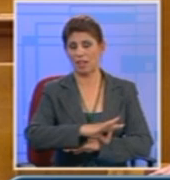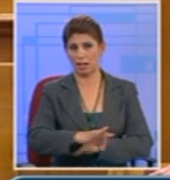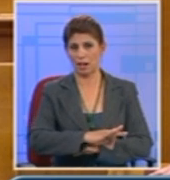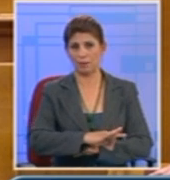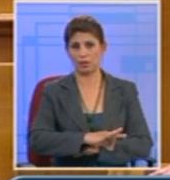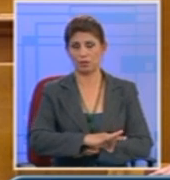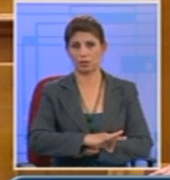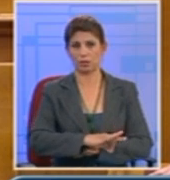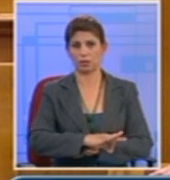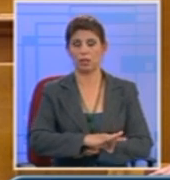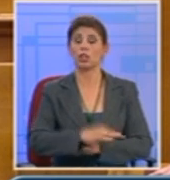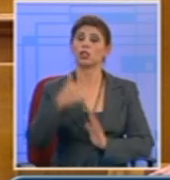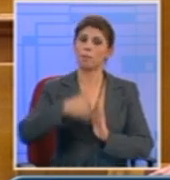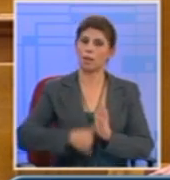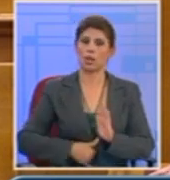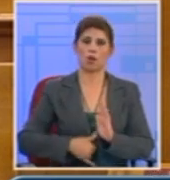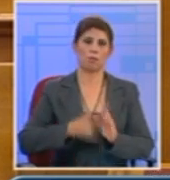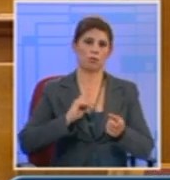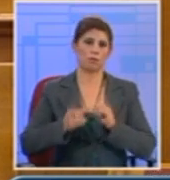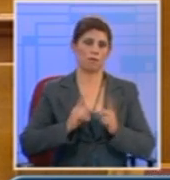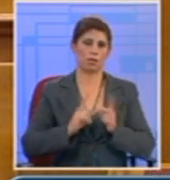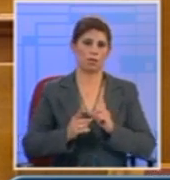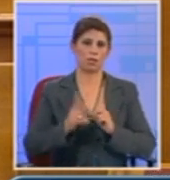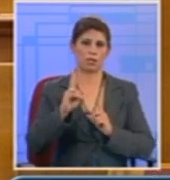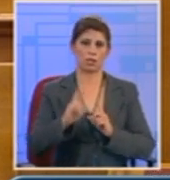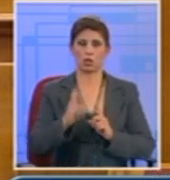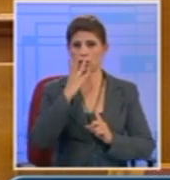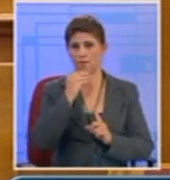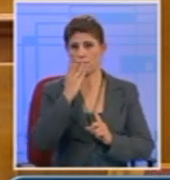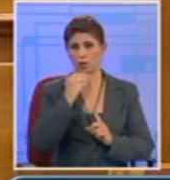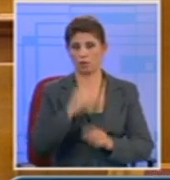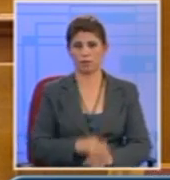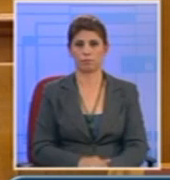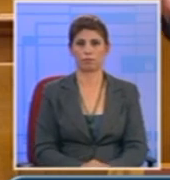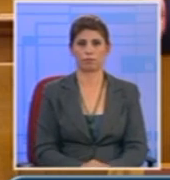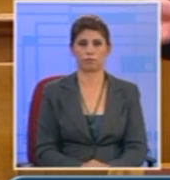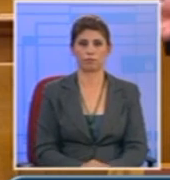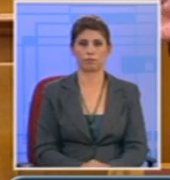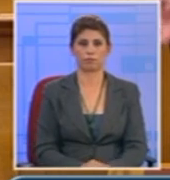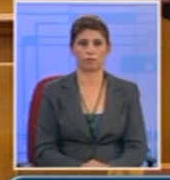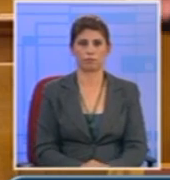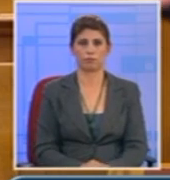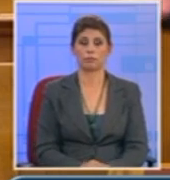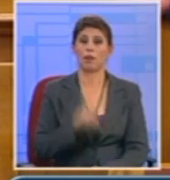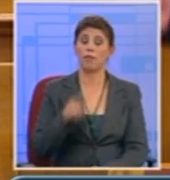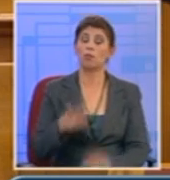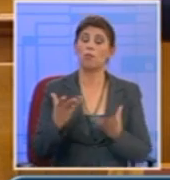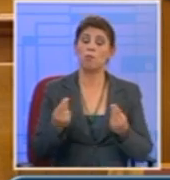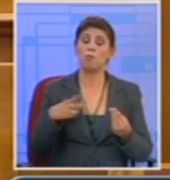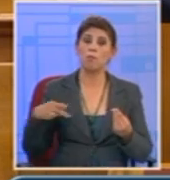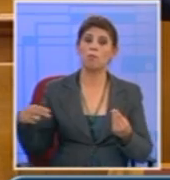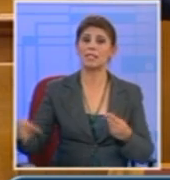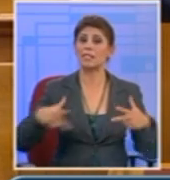σχεδιαγράμματα το περιεχόμενο της συμφωνίας της 20ς φεβρουαρίου αυτής που πολλοί συνάδελφοί του στην